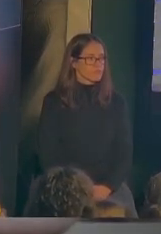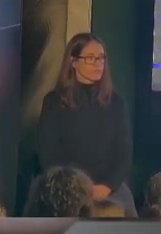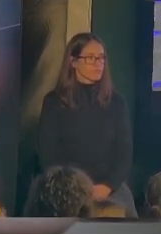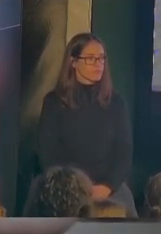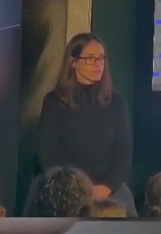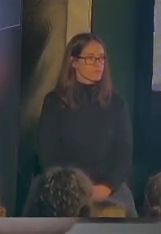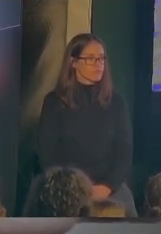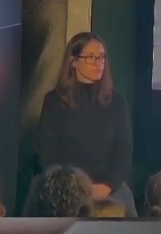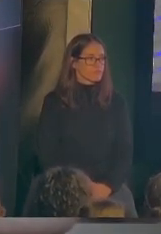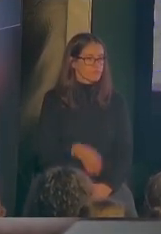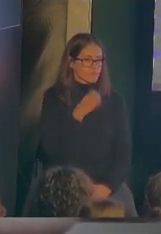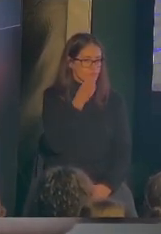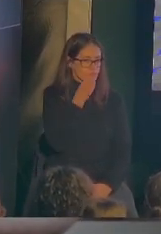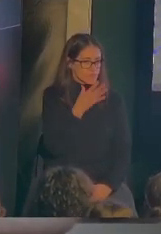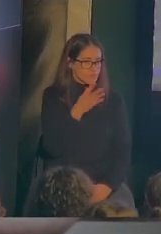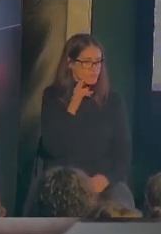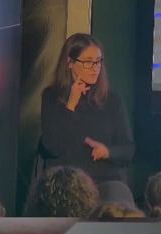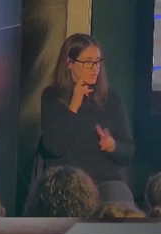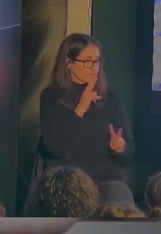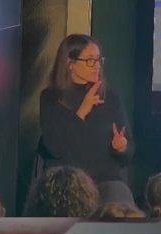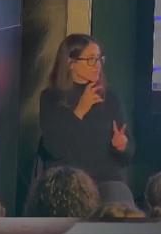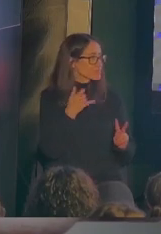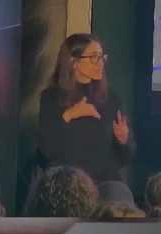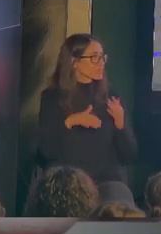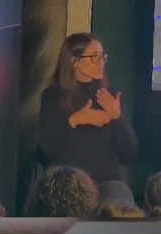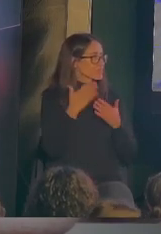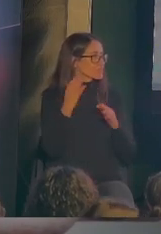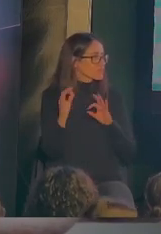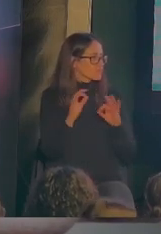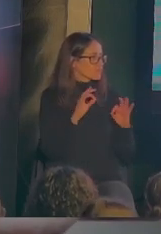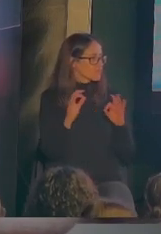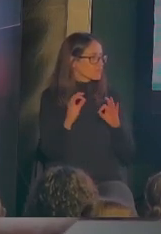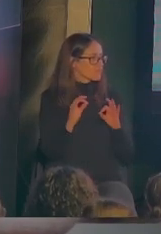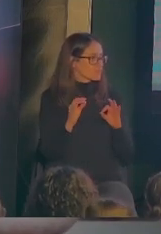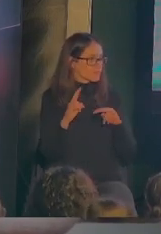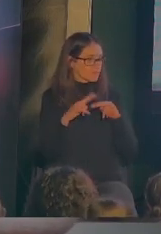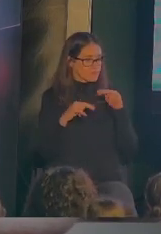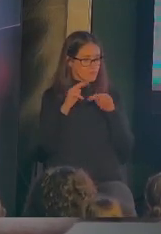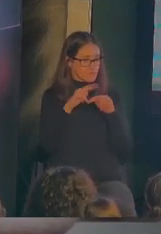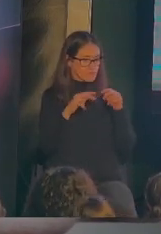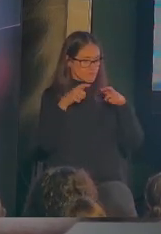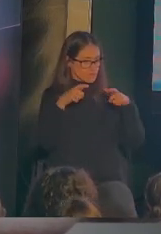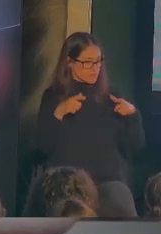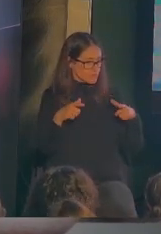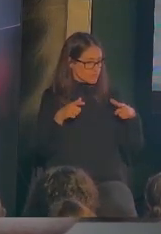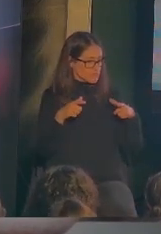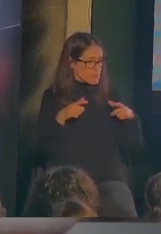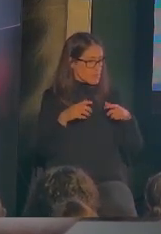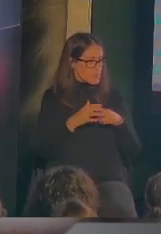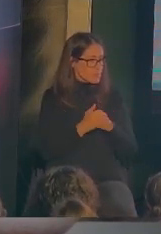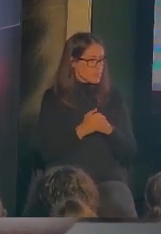Bueno, estupendo. Doncs ara ja començarem a fer el que seria el muntatge del plat.